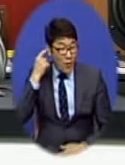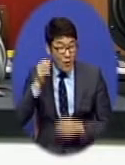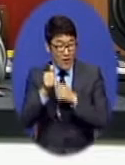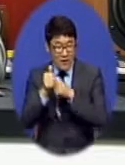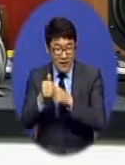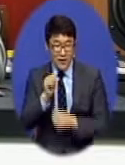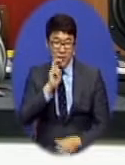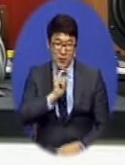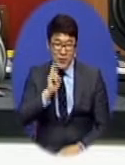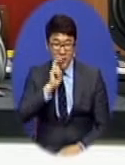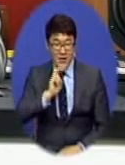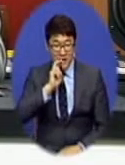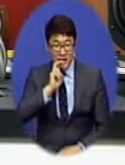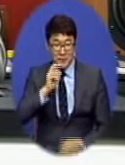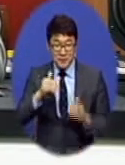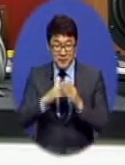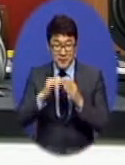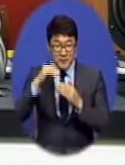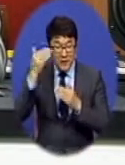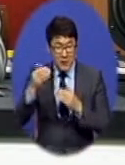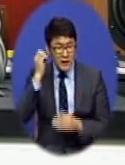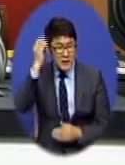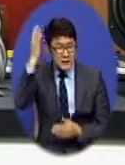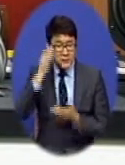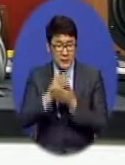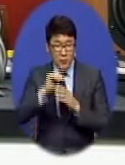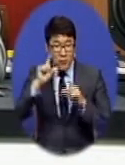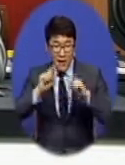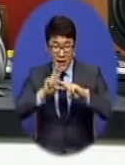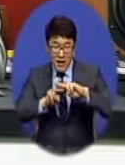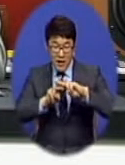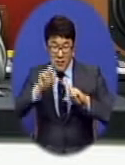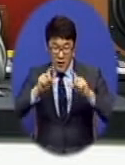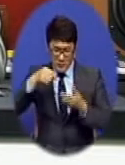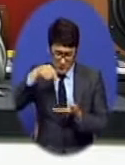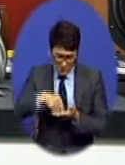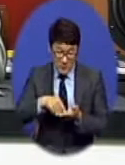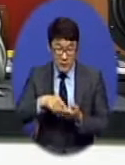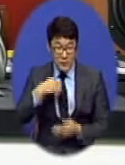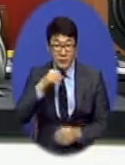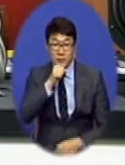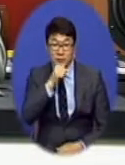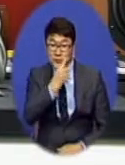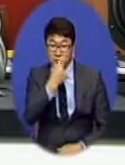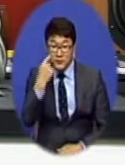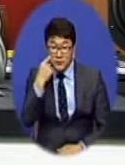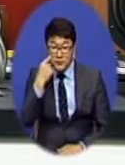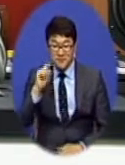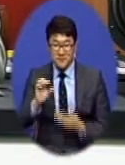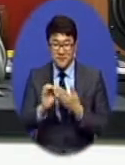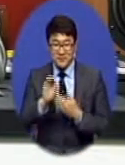맞춰 흥얼흥얼 노래를 불러주신 다음 잊지 마시고 우물정자를 누르시고 점수를 확인하시면